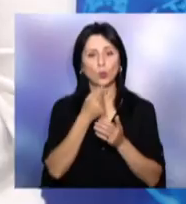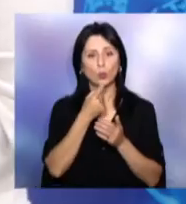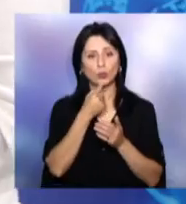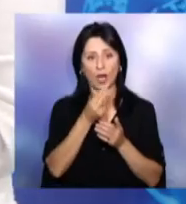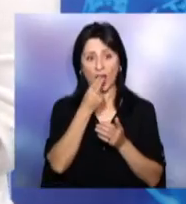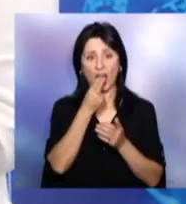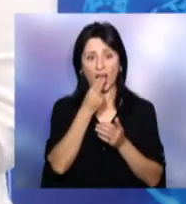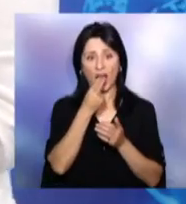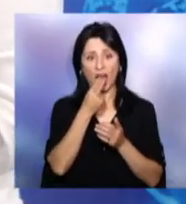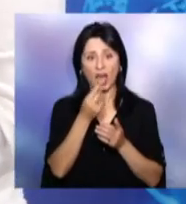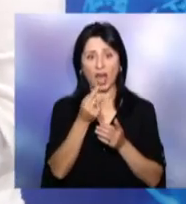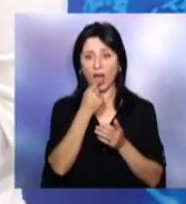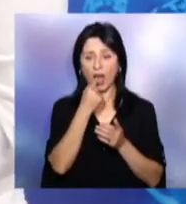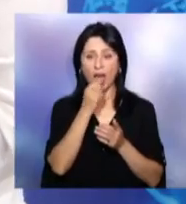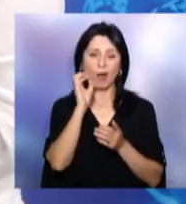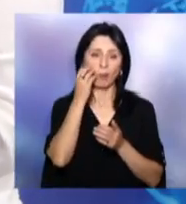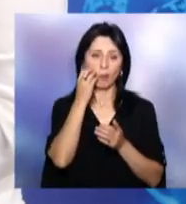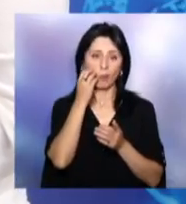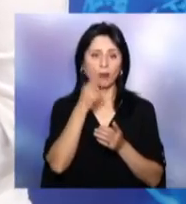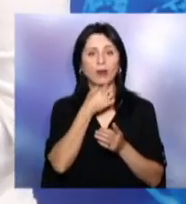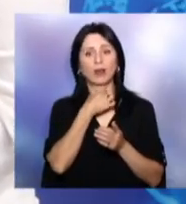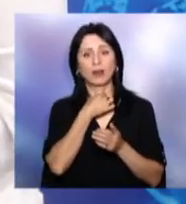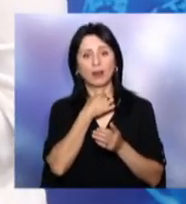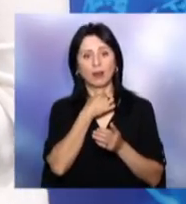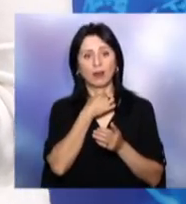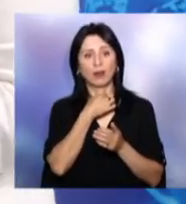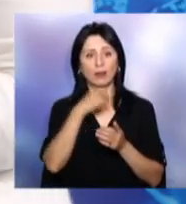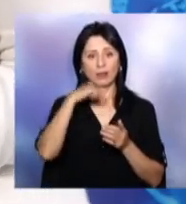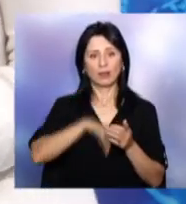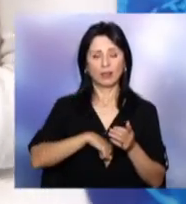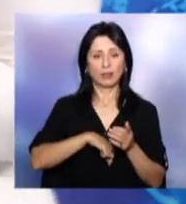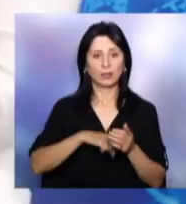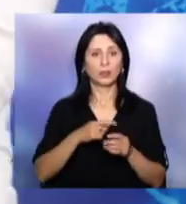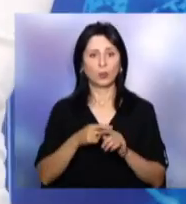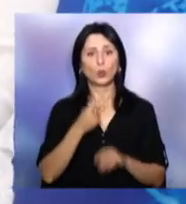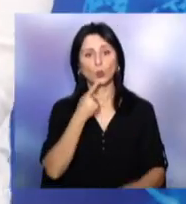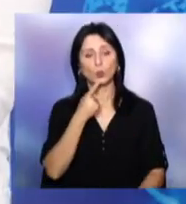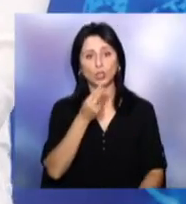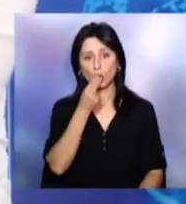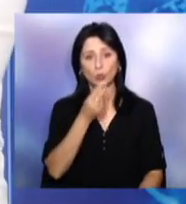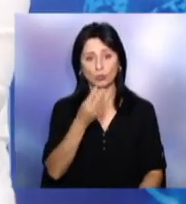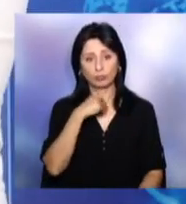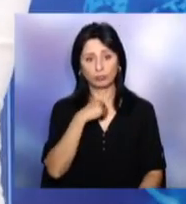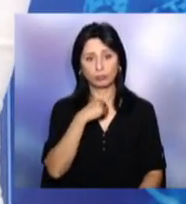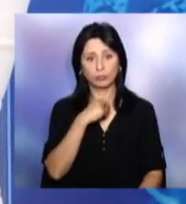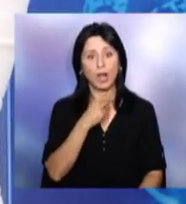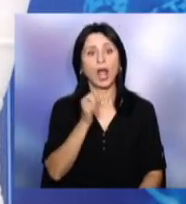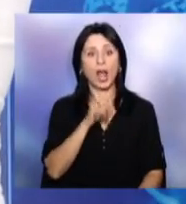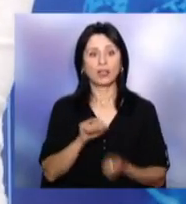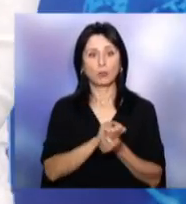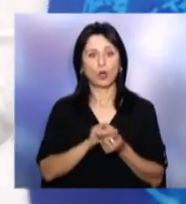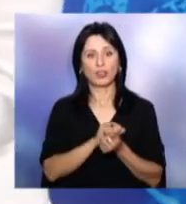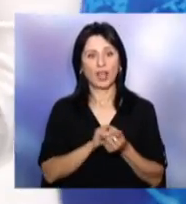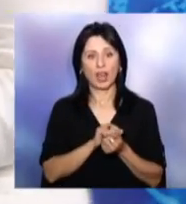საკვების მიღება, იქნება ეს პირში წყლული, იქნება ეს საყლაპავის ეროზია თუ ჩავალდაბლა, ან უჭირს საკვების მიღება, ან უჭირს საკვების